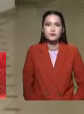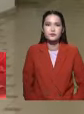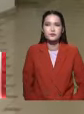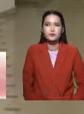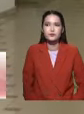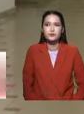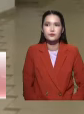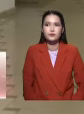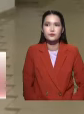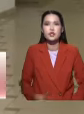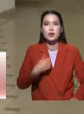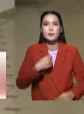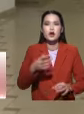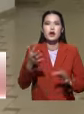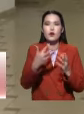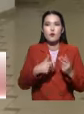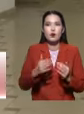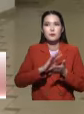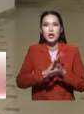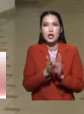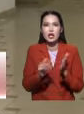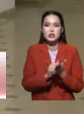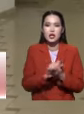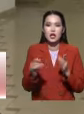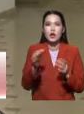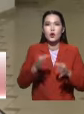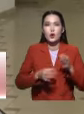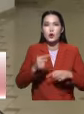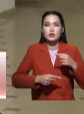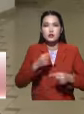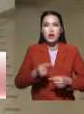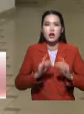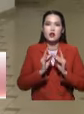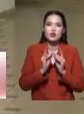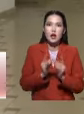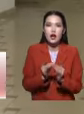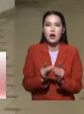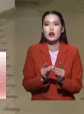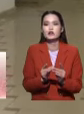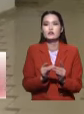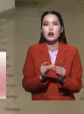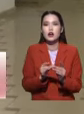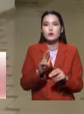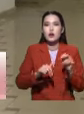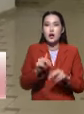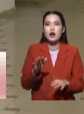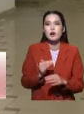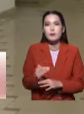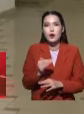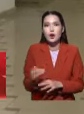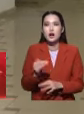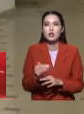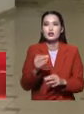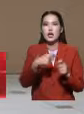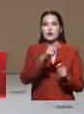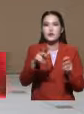Үш жақты келісім шартта университет жатақхана салынғаннан кейін 90 күннен соң сатып алуға құқылы деп жазылған. Яғни инвесторлардың 80%